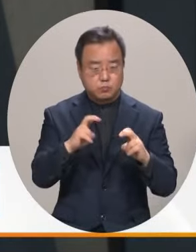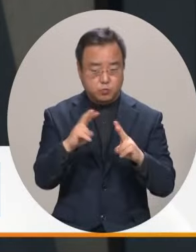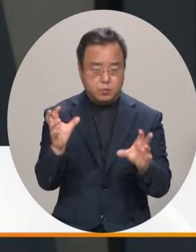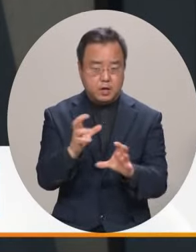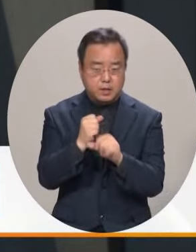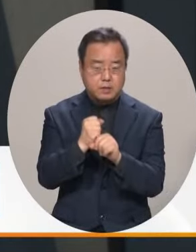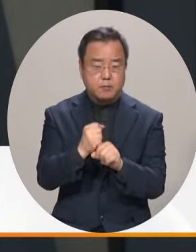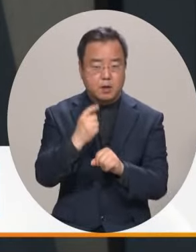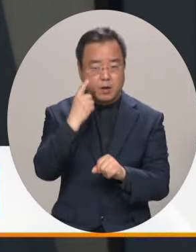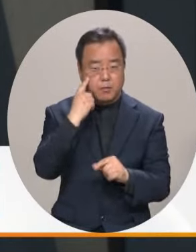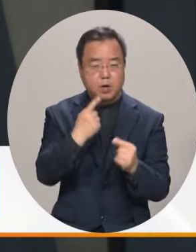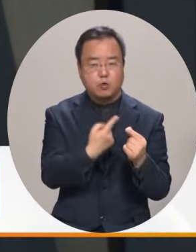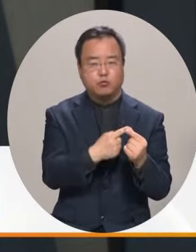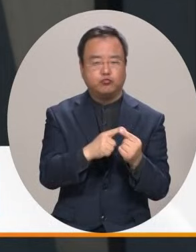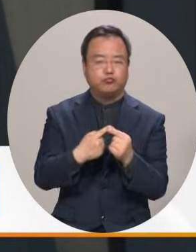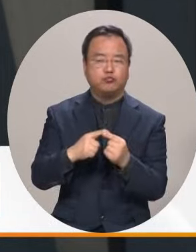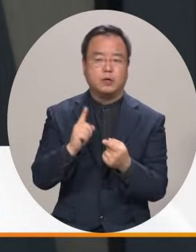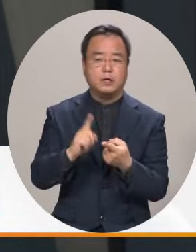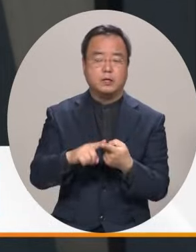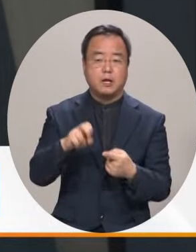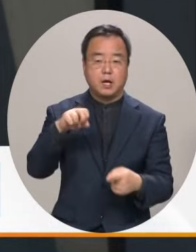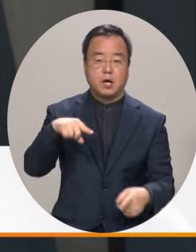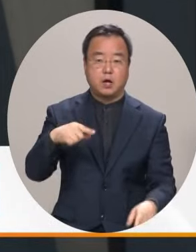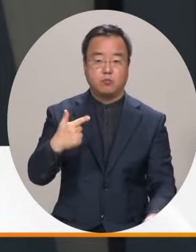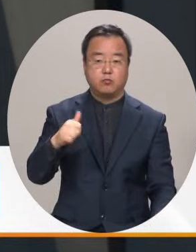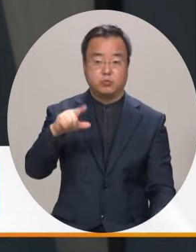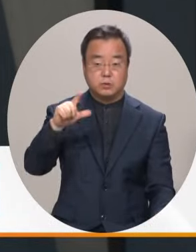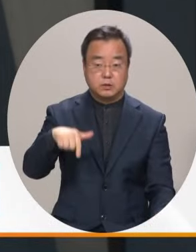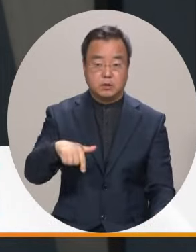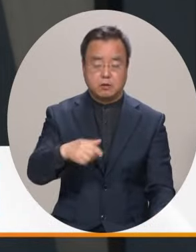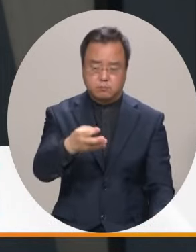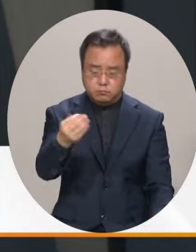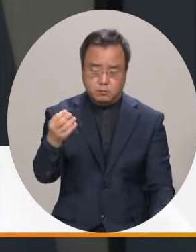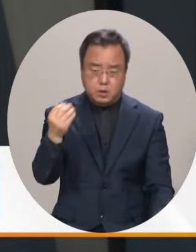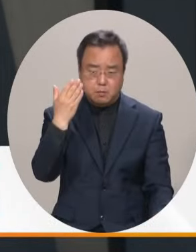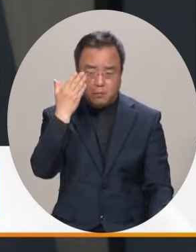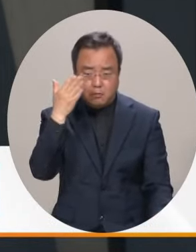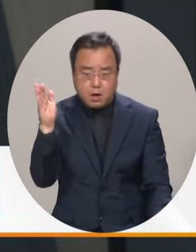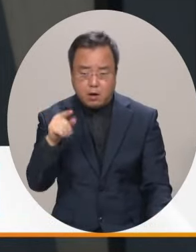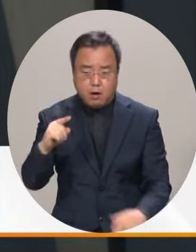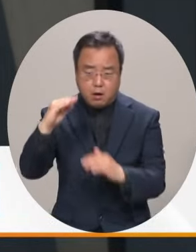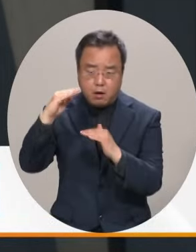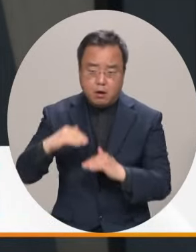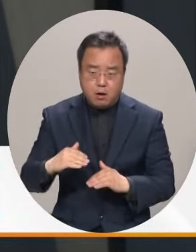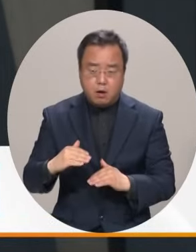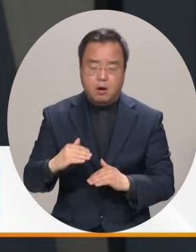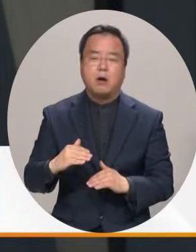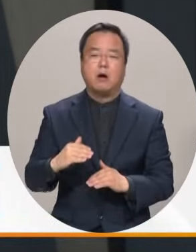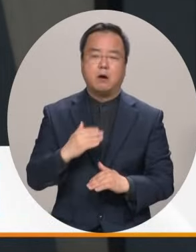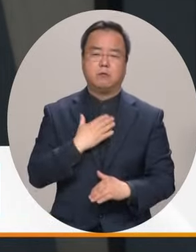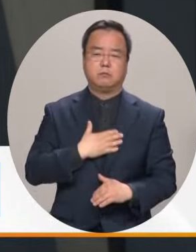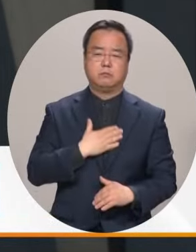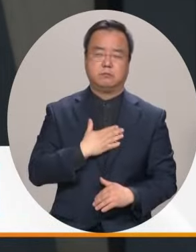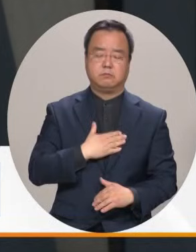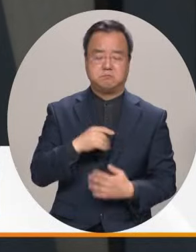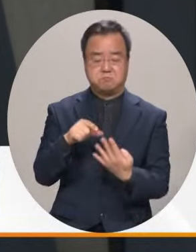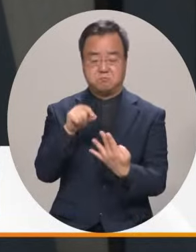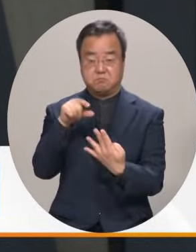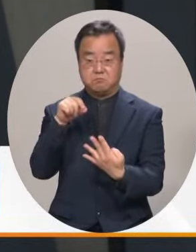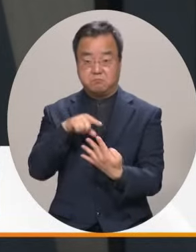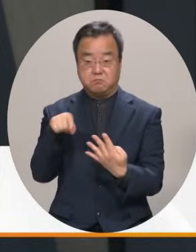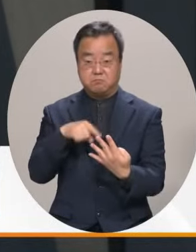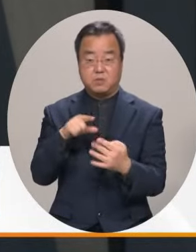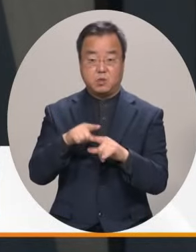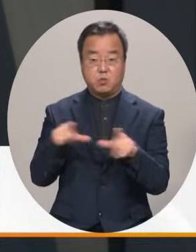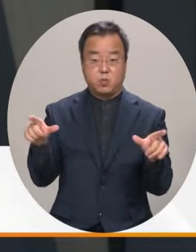보면은 국어 영역의 문학 파트에서 일본 낯선 문학 작품들이 출제됐지만 선택지가 평했고